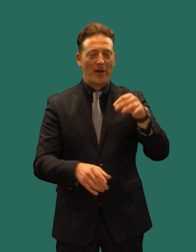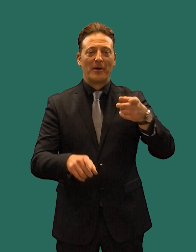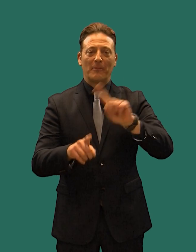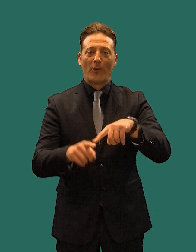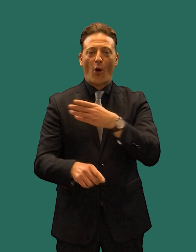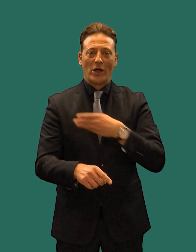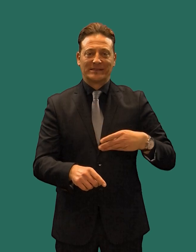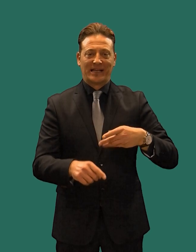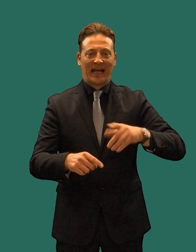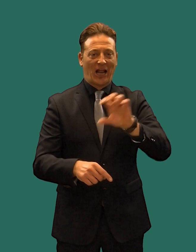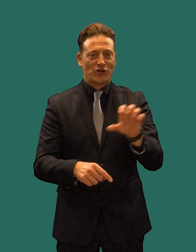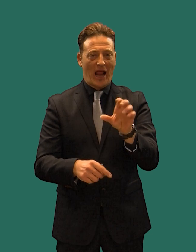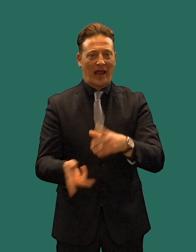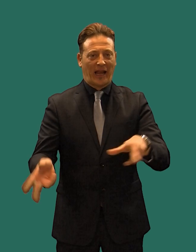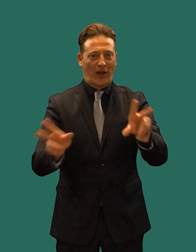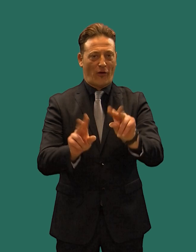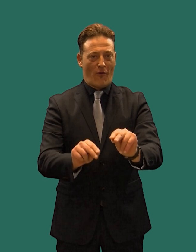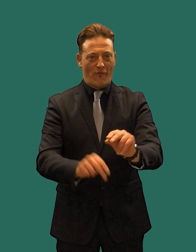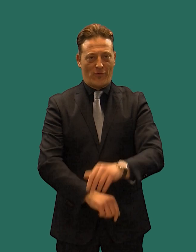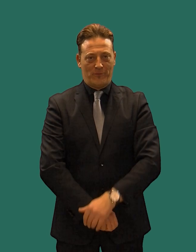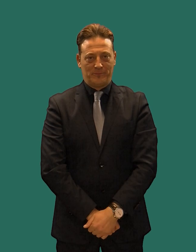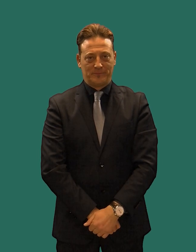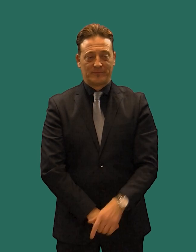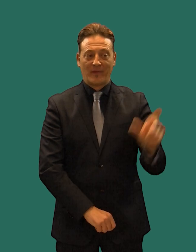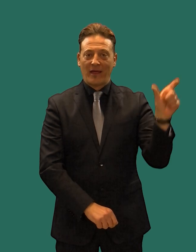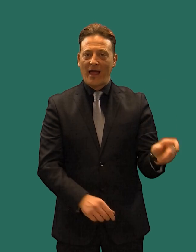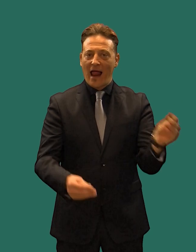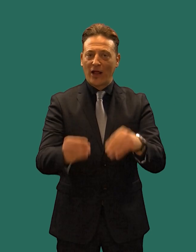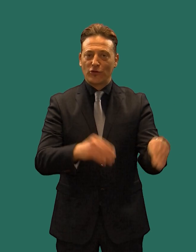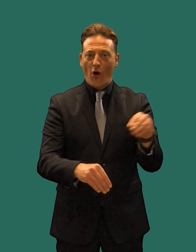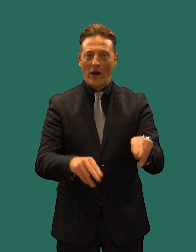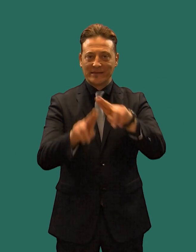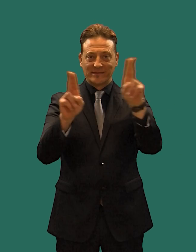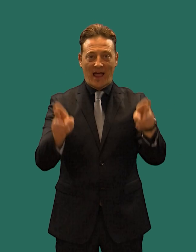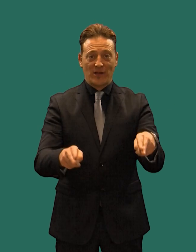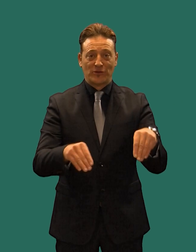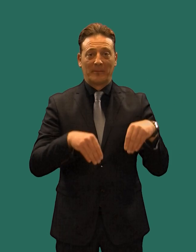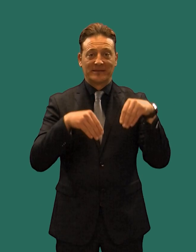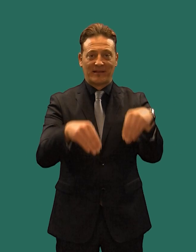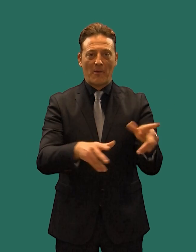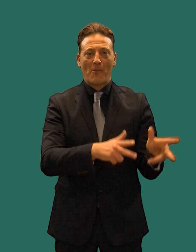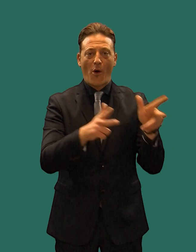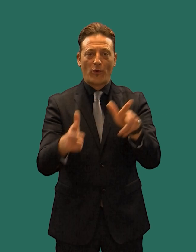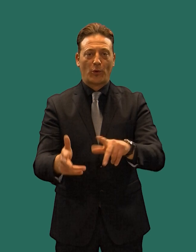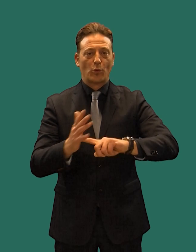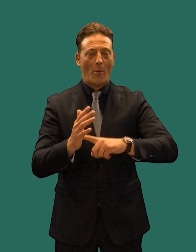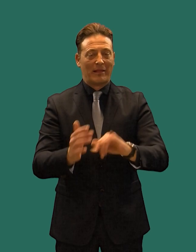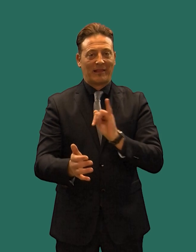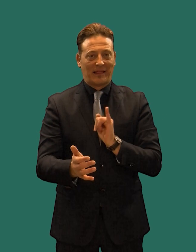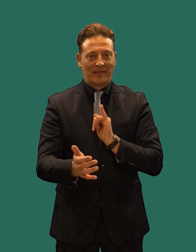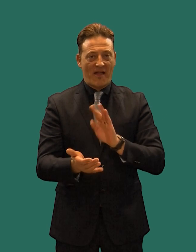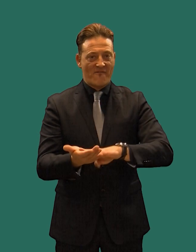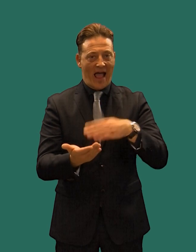regione e per il rinnovo del consiglio regionale. L'elettore dovrà presentarsi al seggio con un